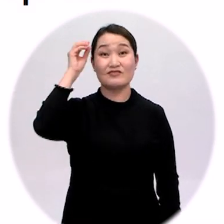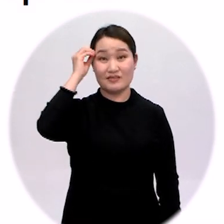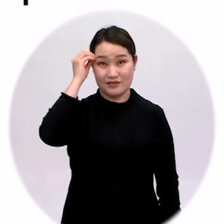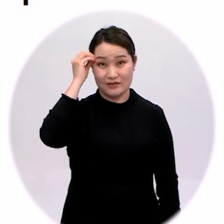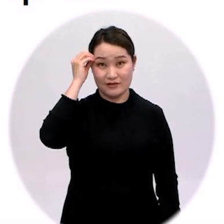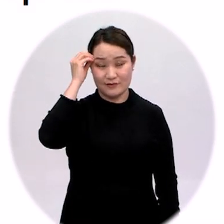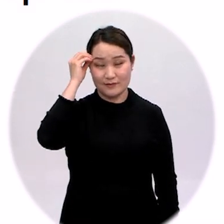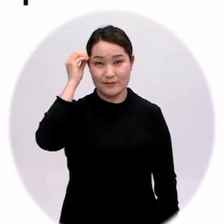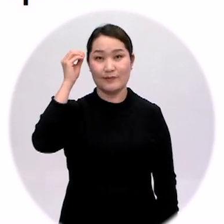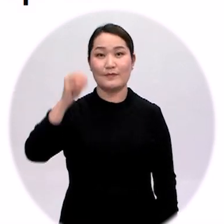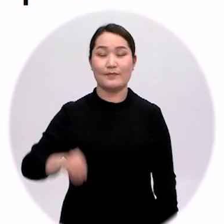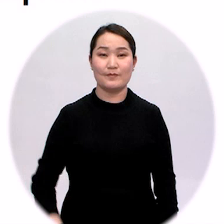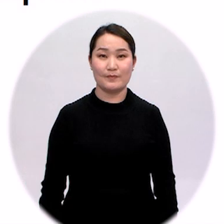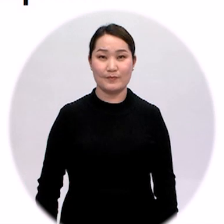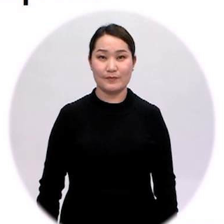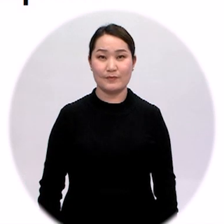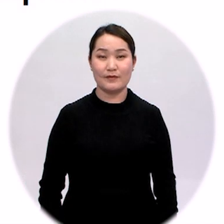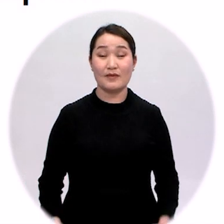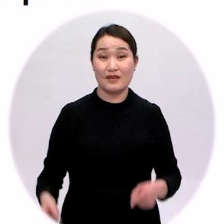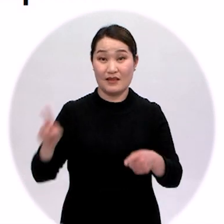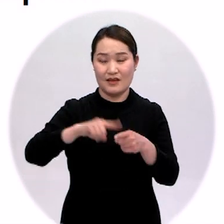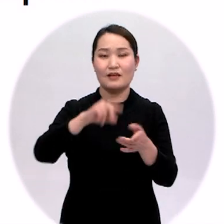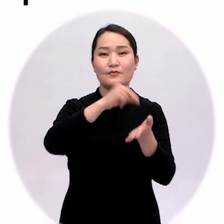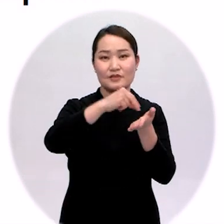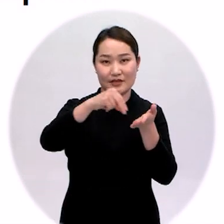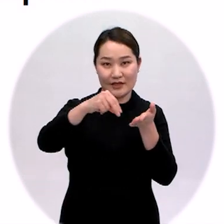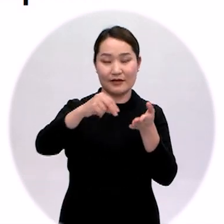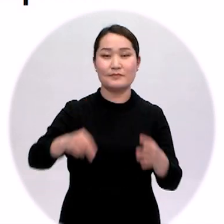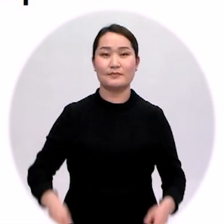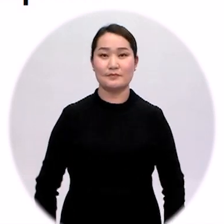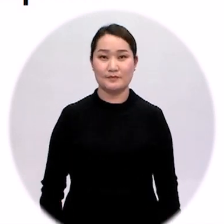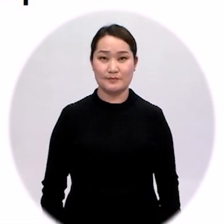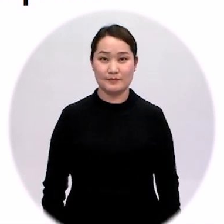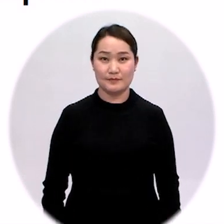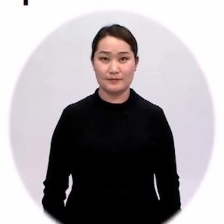том F үсэг, бичмэл жижиг F үсгээ дахин давтан бичээрэй.